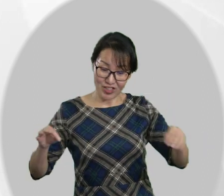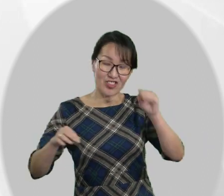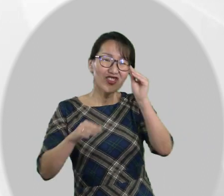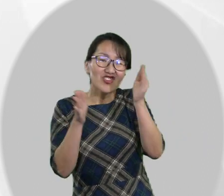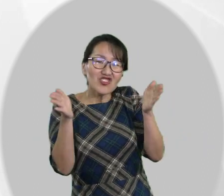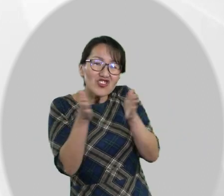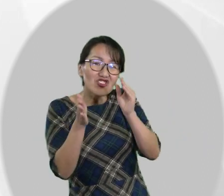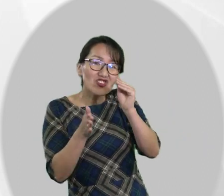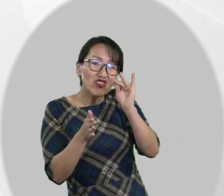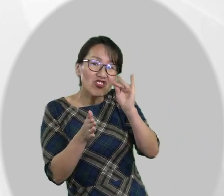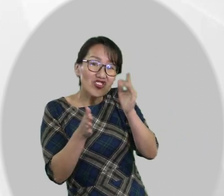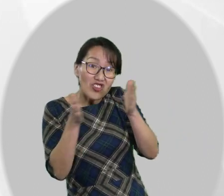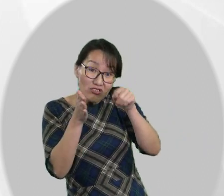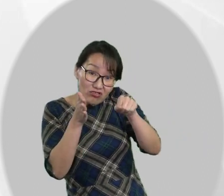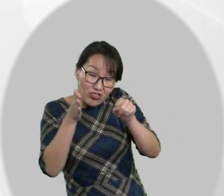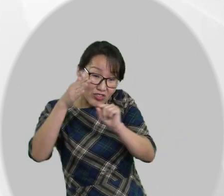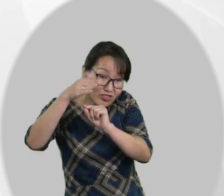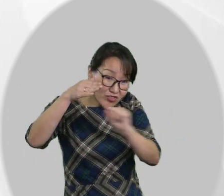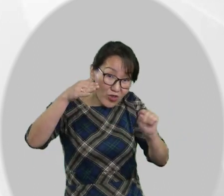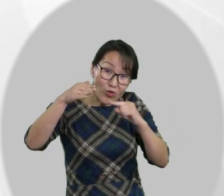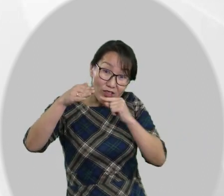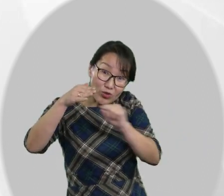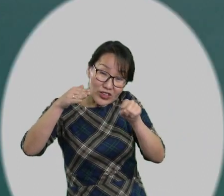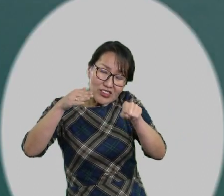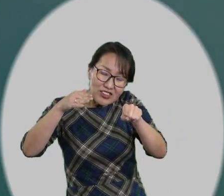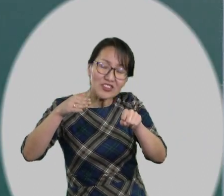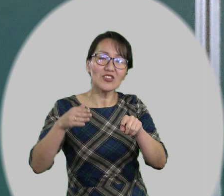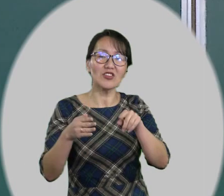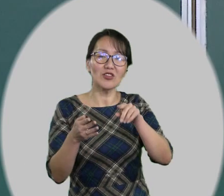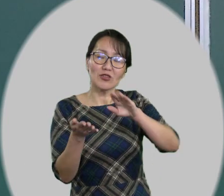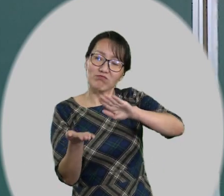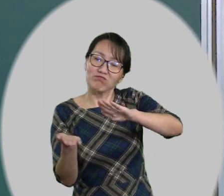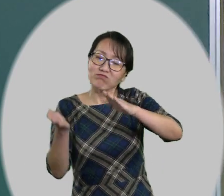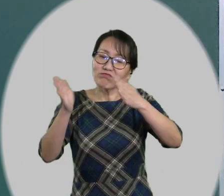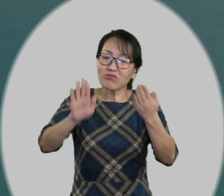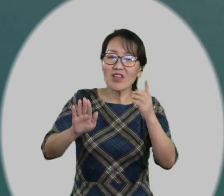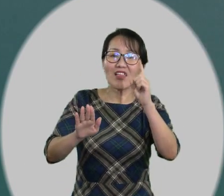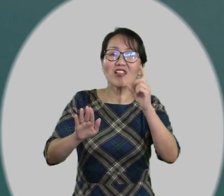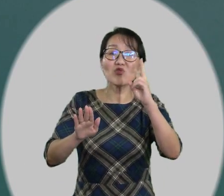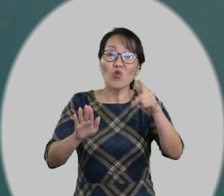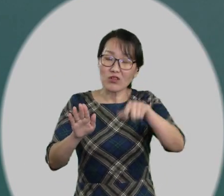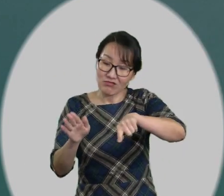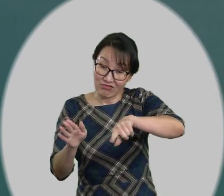тэгвэл жижигхнийг одоо хэл зүгээр хэлэх юм бол юу гэж хэлдэг юм болоо? Жижигхэн.